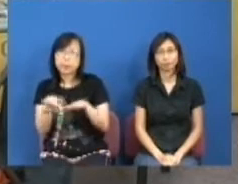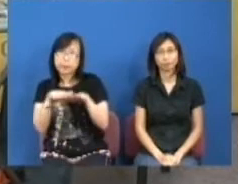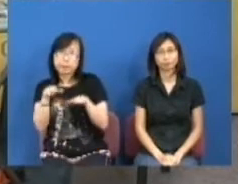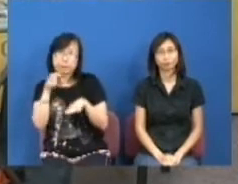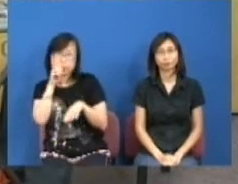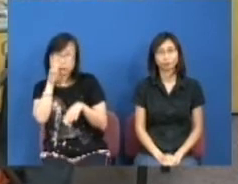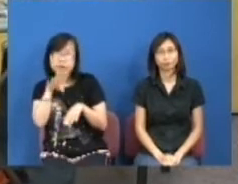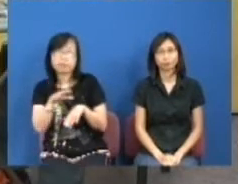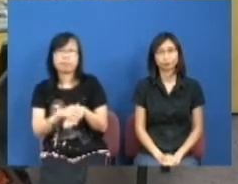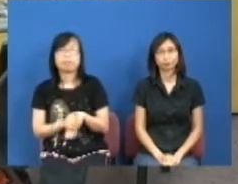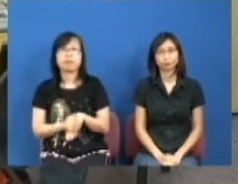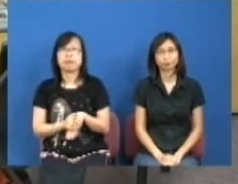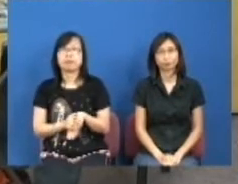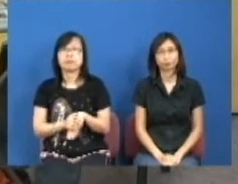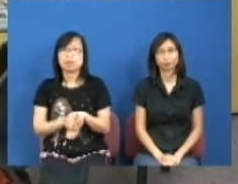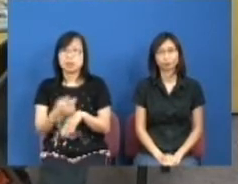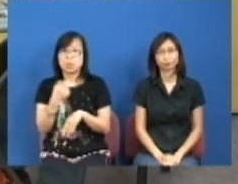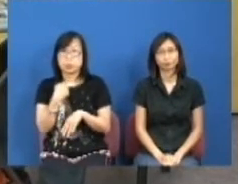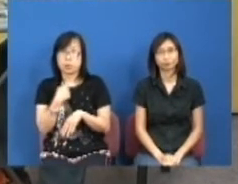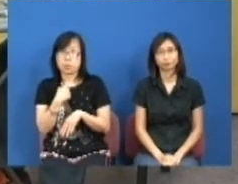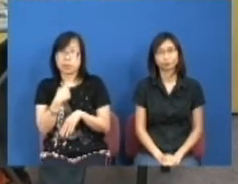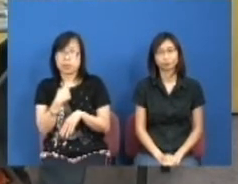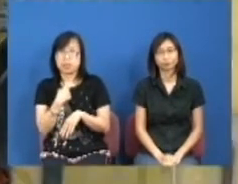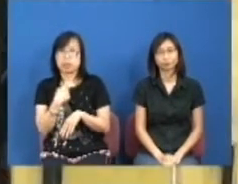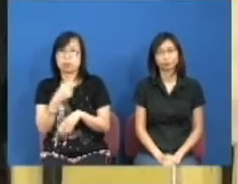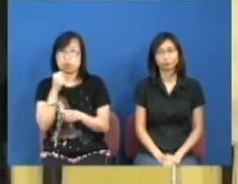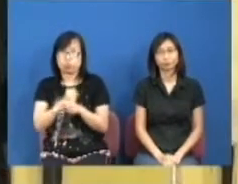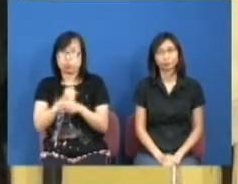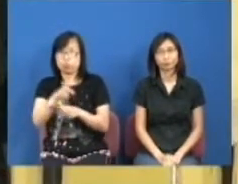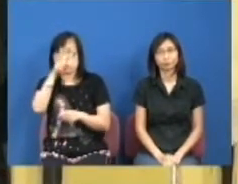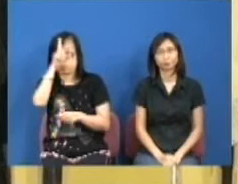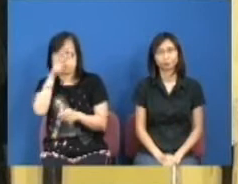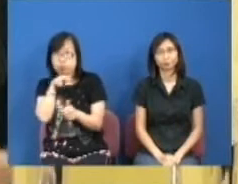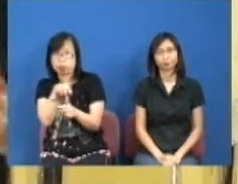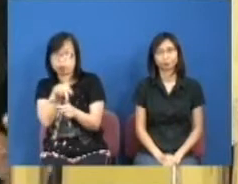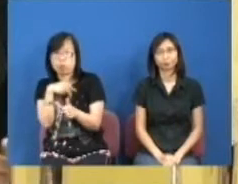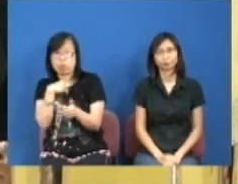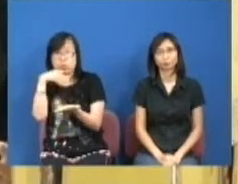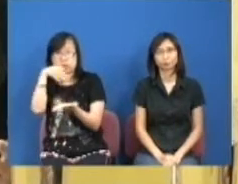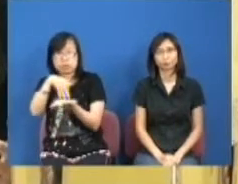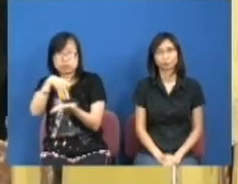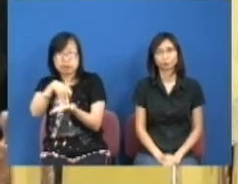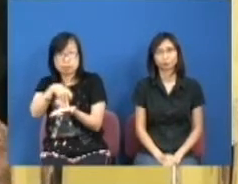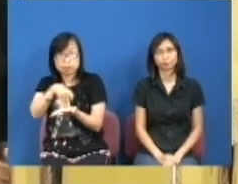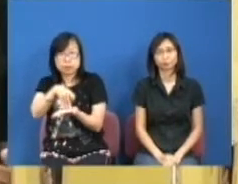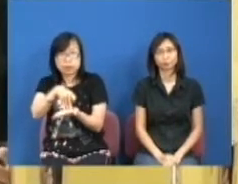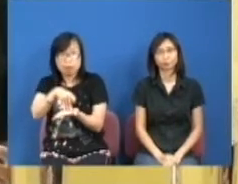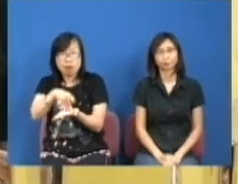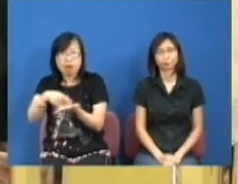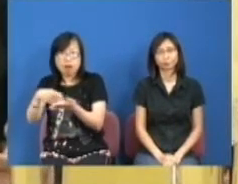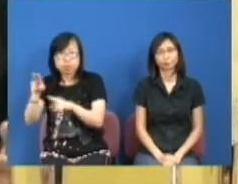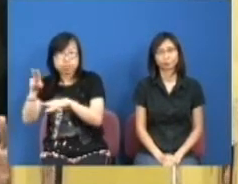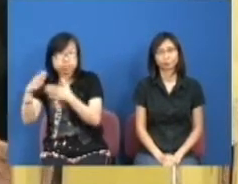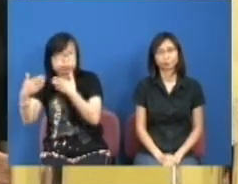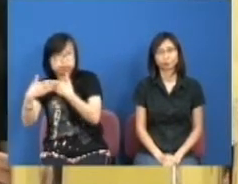嚇，咁如果我要從政，咁我去參與一個即係親中嘅政